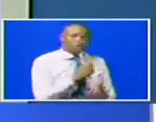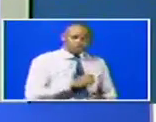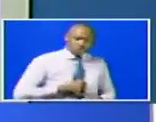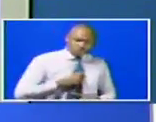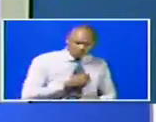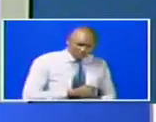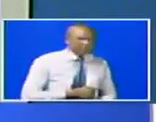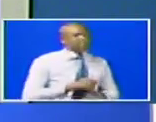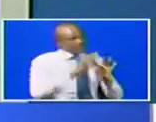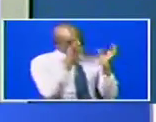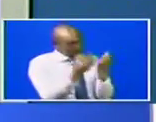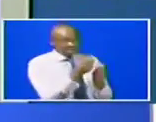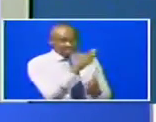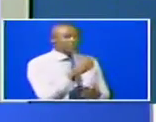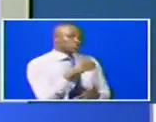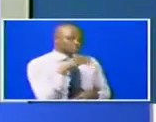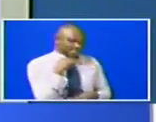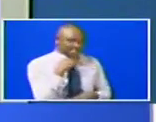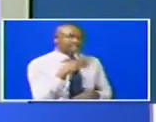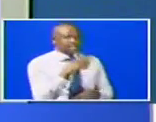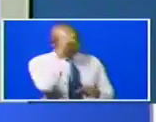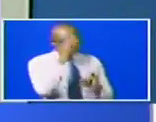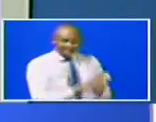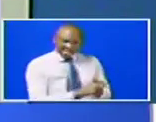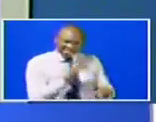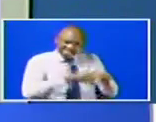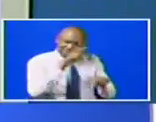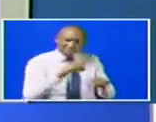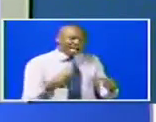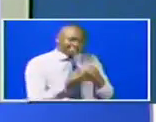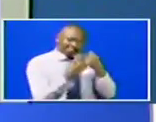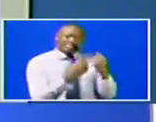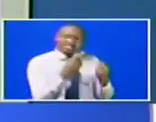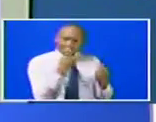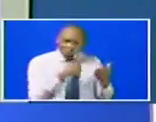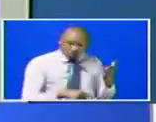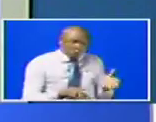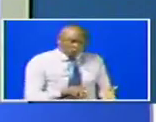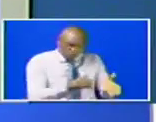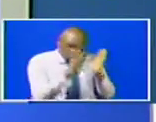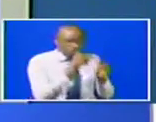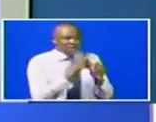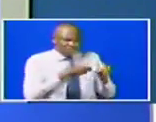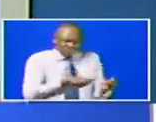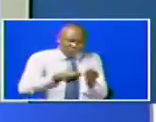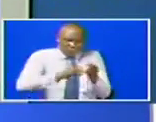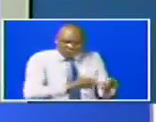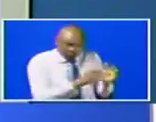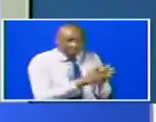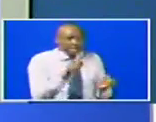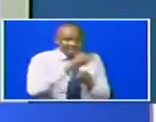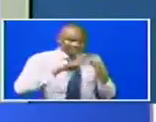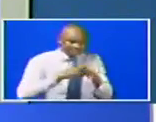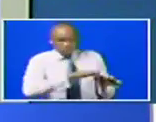marehemu Gakuru. Lakini jinsi ambavyo ajali kama hiyo ilitokea, wakati ambapo dereva alisema barabara ilikuwa telezi, gari likaanza